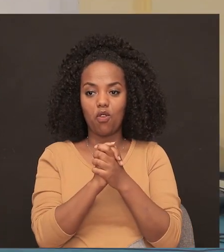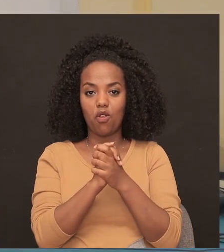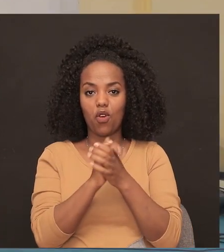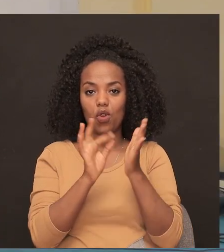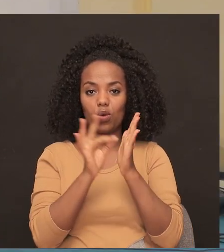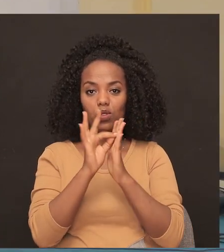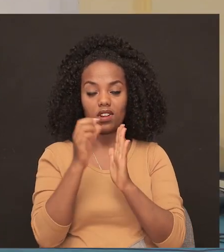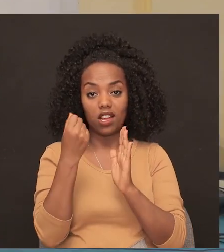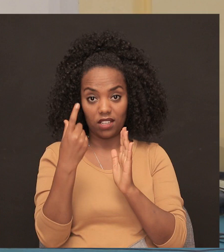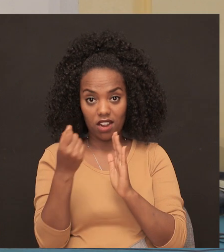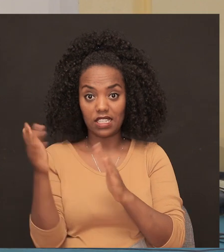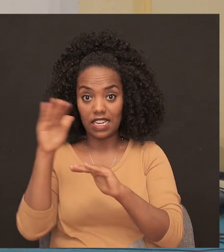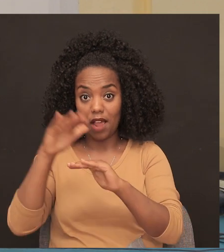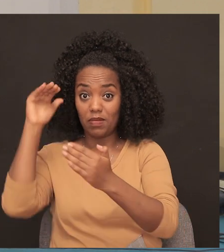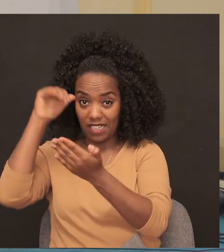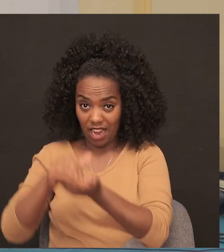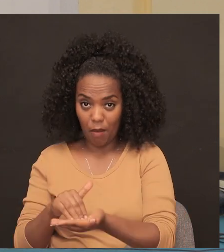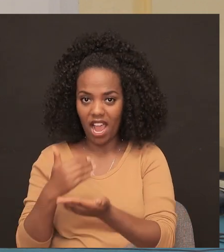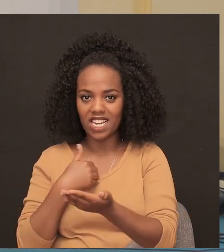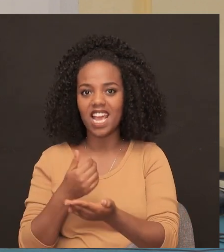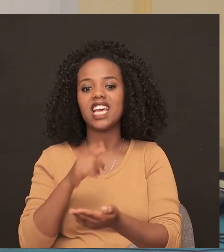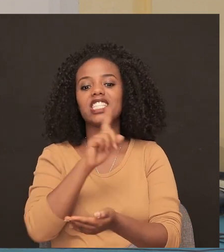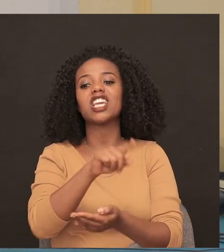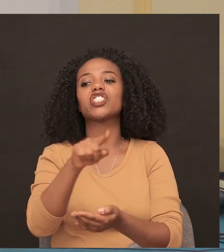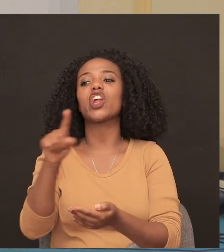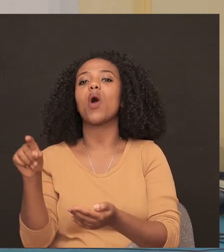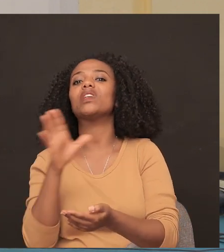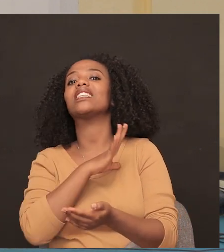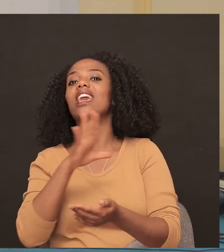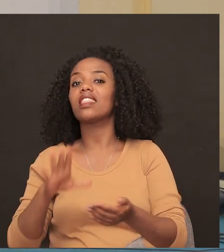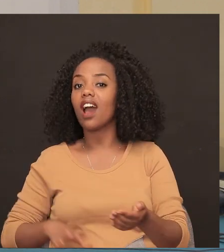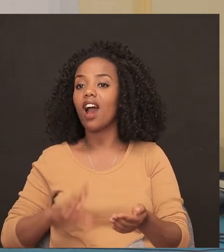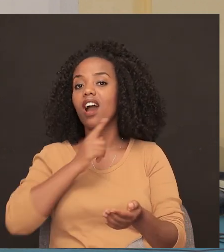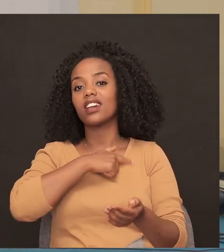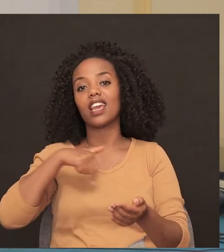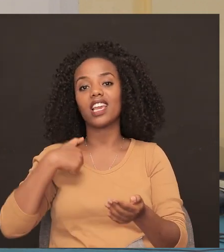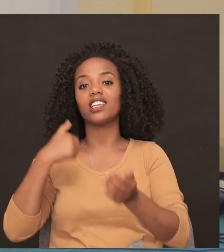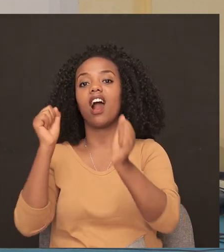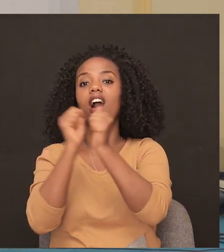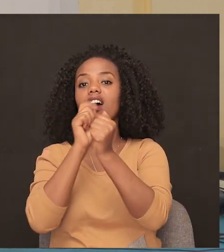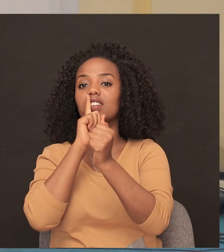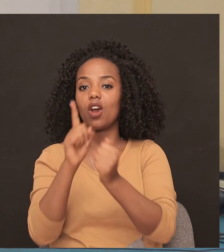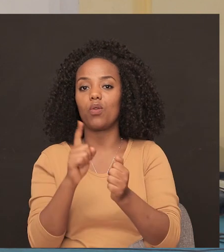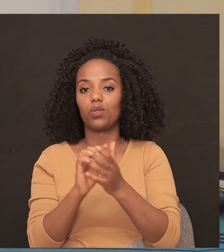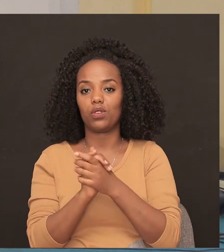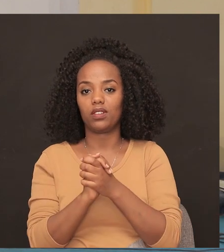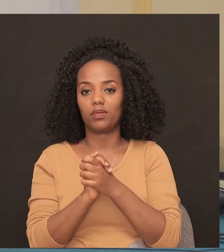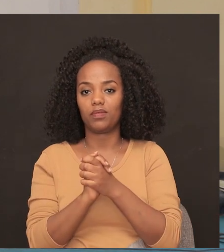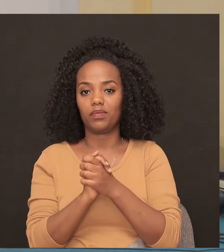ቁጥር 11ም ይደግሙታል፣ የሰራዊት ጌታ ከኛ ጋር ነው።